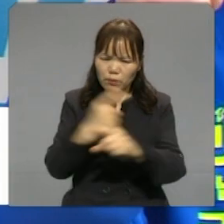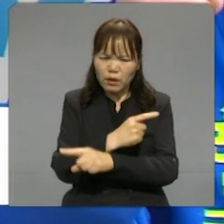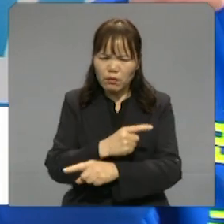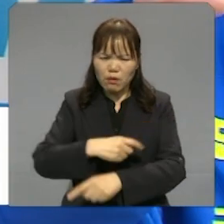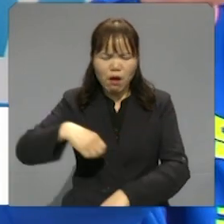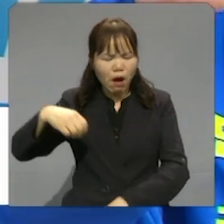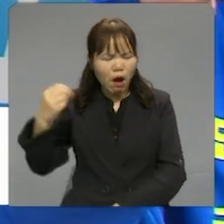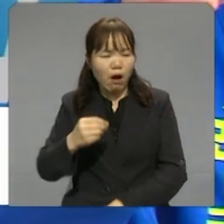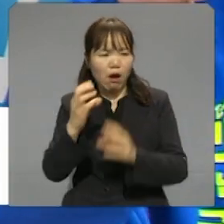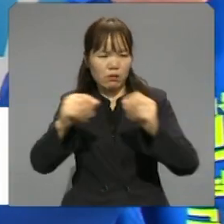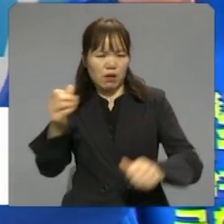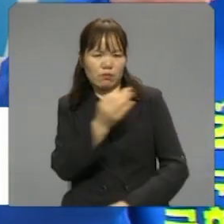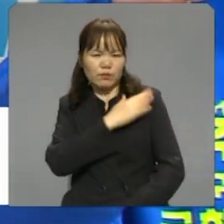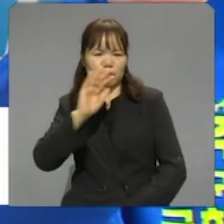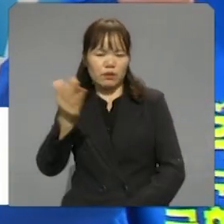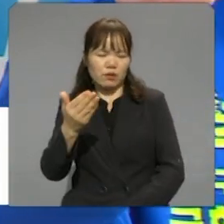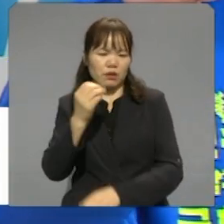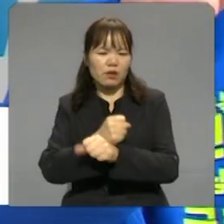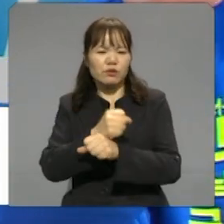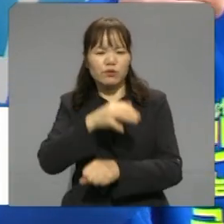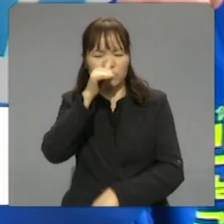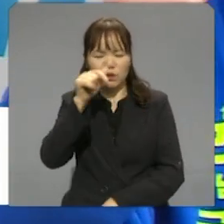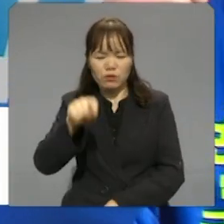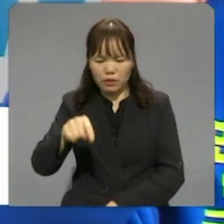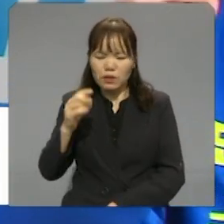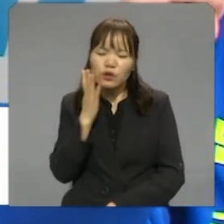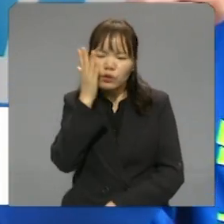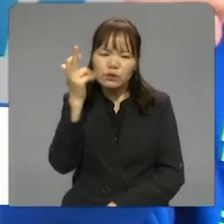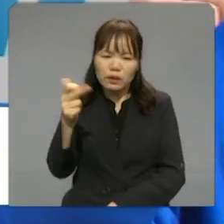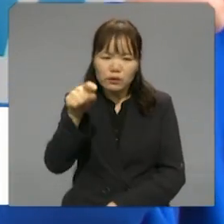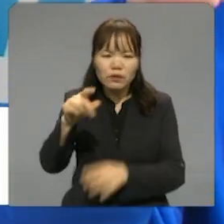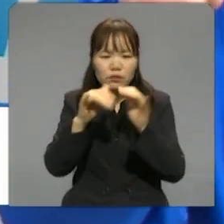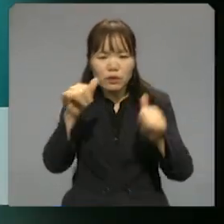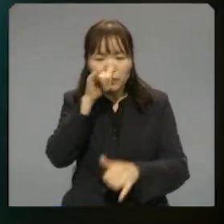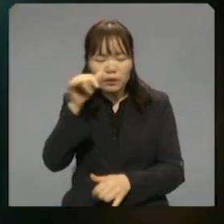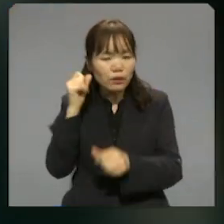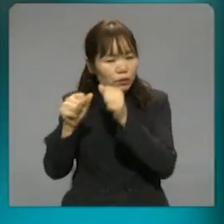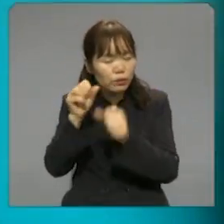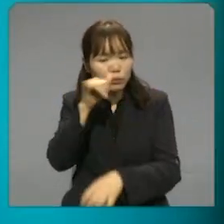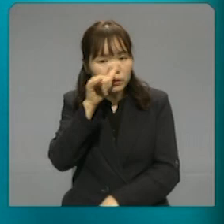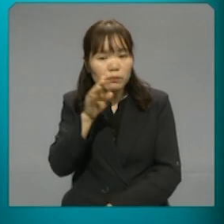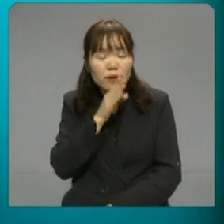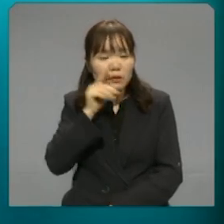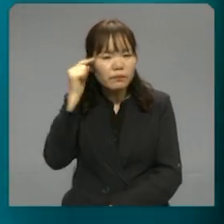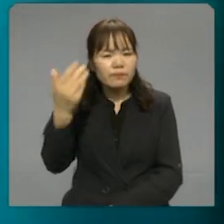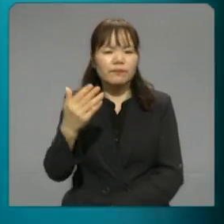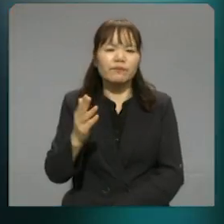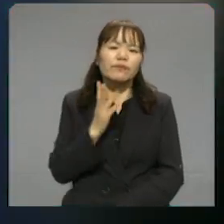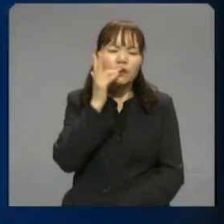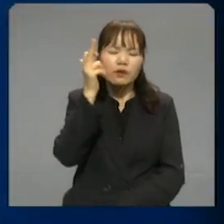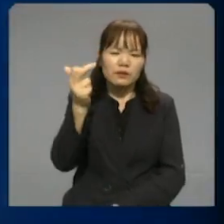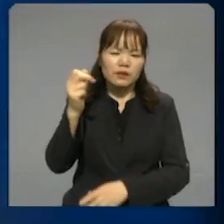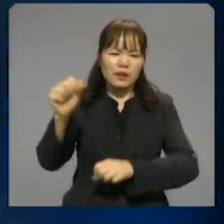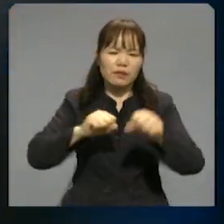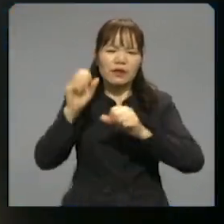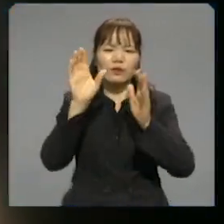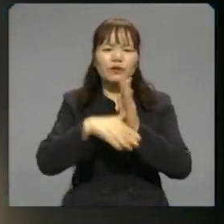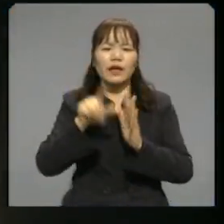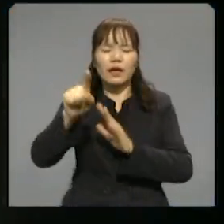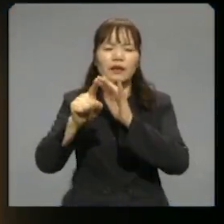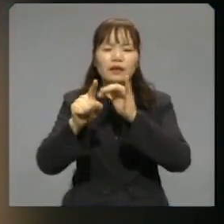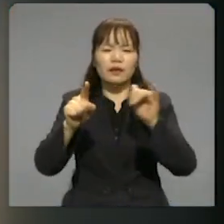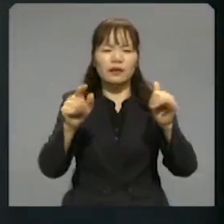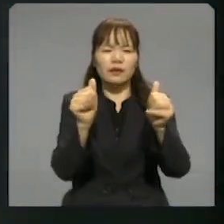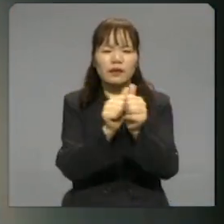있습니다. 이 울산에도 그런 사람이 있다는 소문이 있던데 맞습니까? 울산 일정 중에는 한 남성이